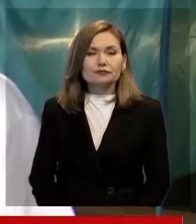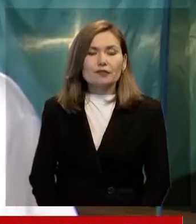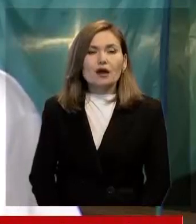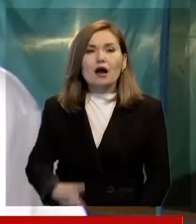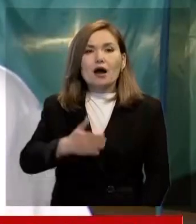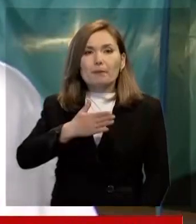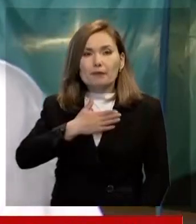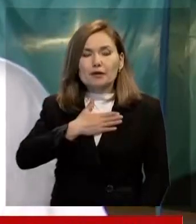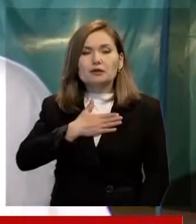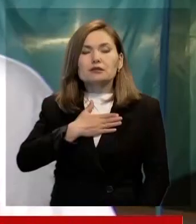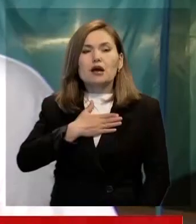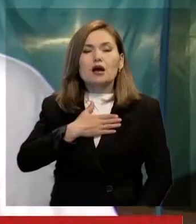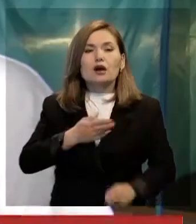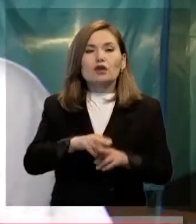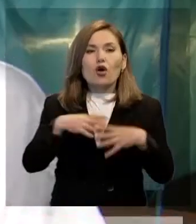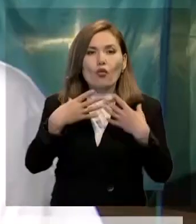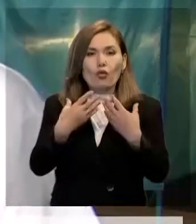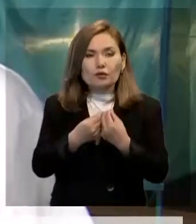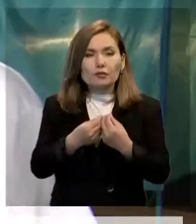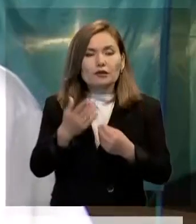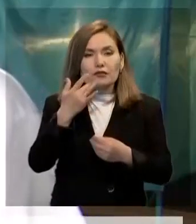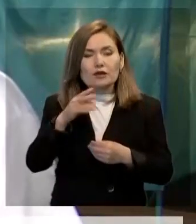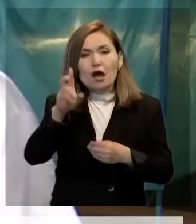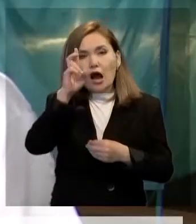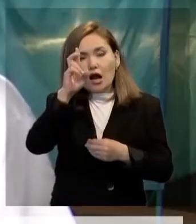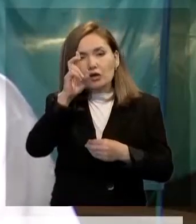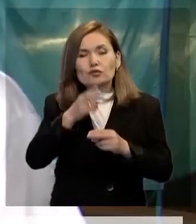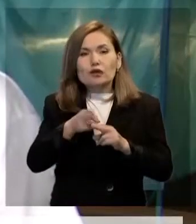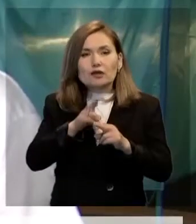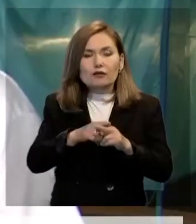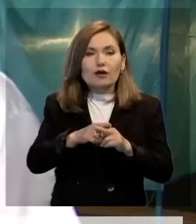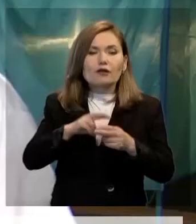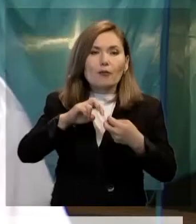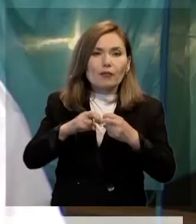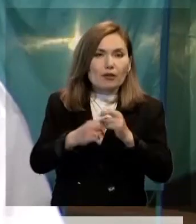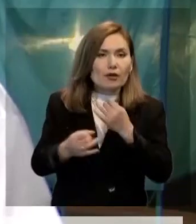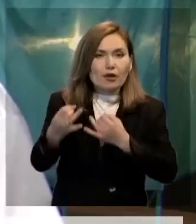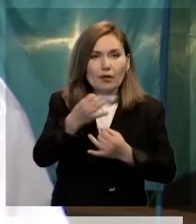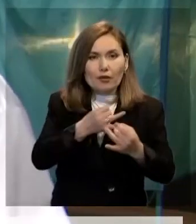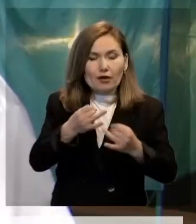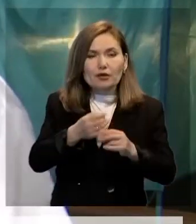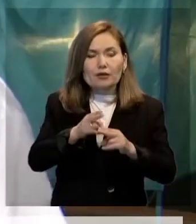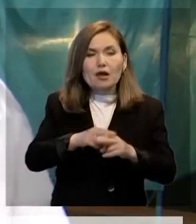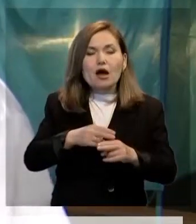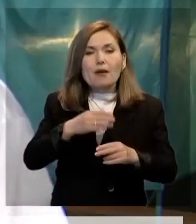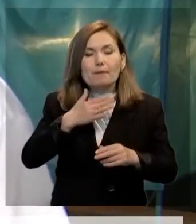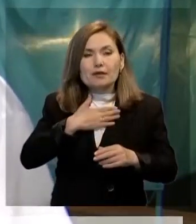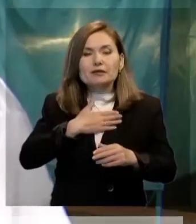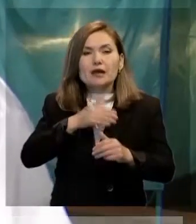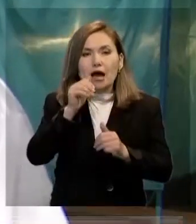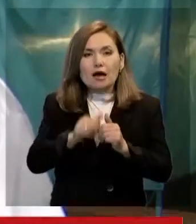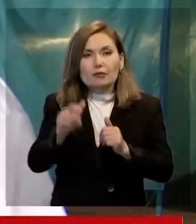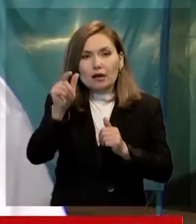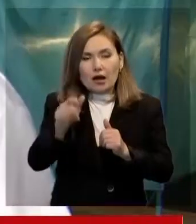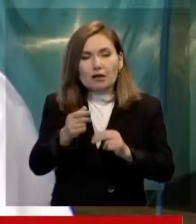Biz otbasımızda sayısat ben senin meselesini talqılağanımız ben her adamın tağdağına karşı çıkpayımız. Tek özümüzden kuz karasımızda ortağa